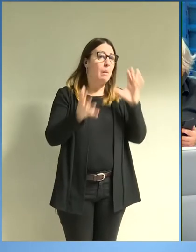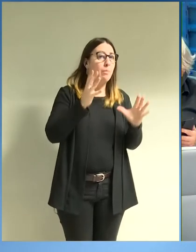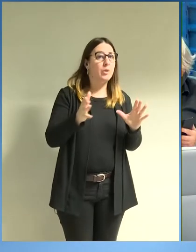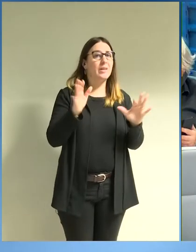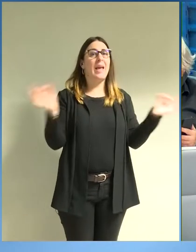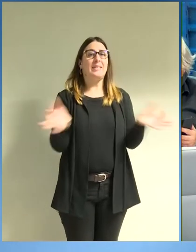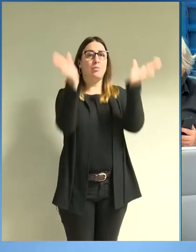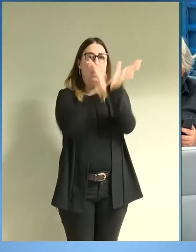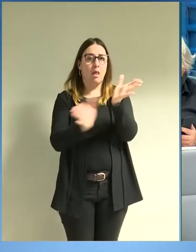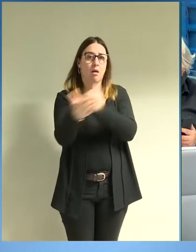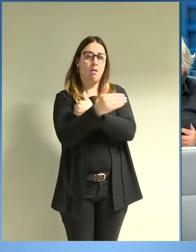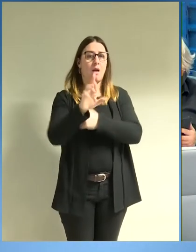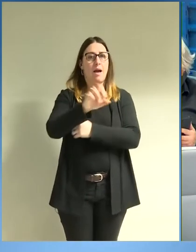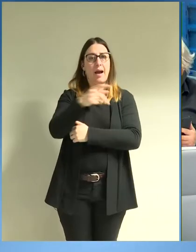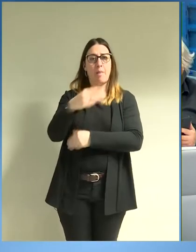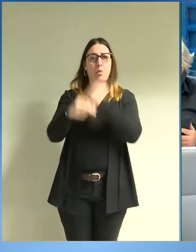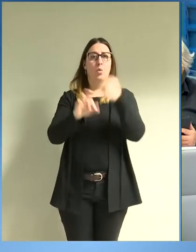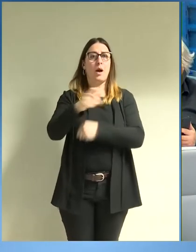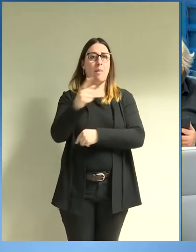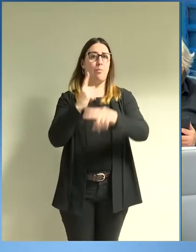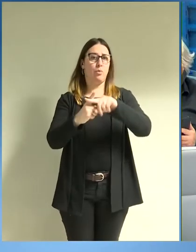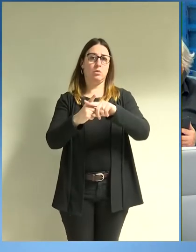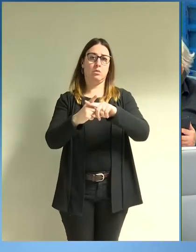son classement en ré pourrait plus